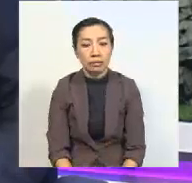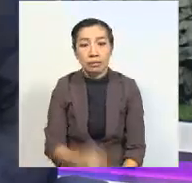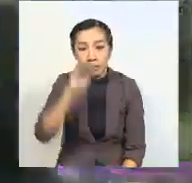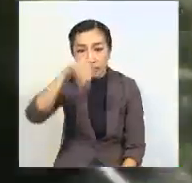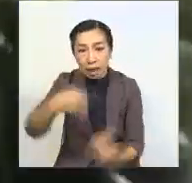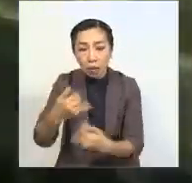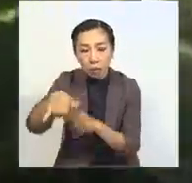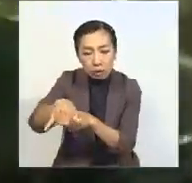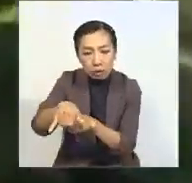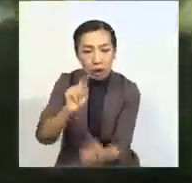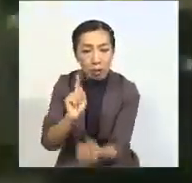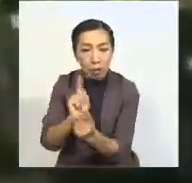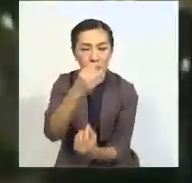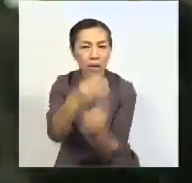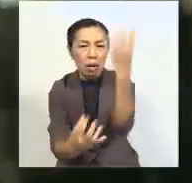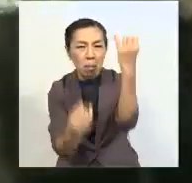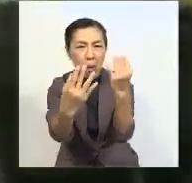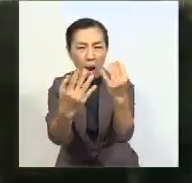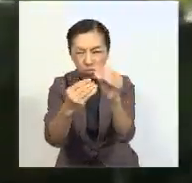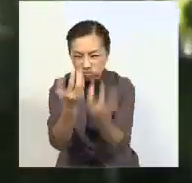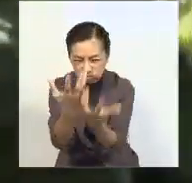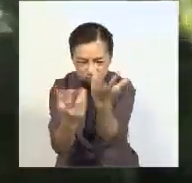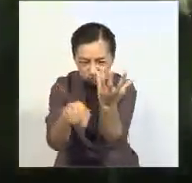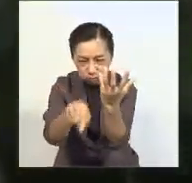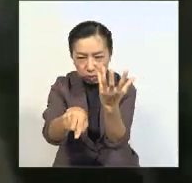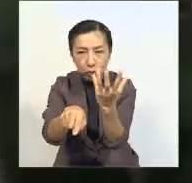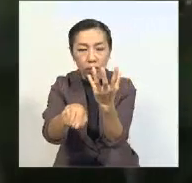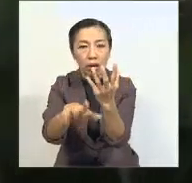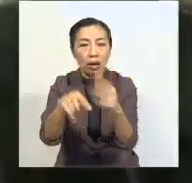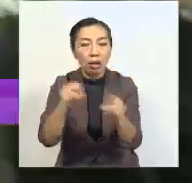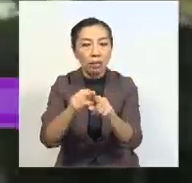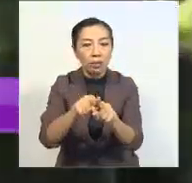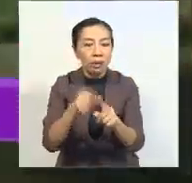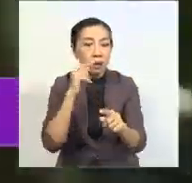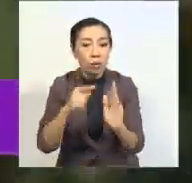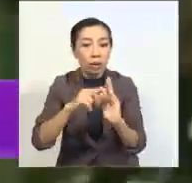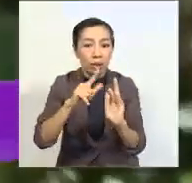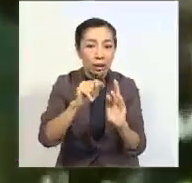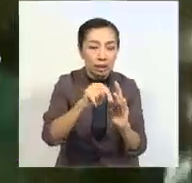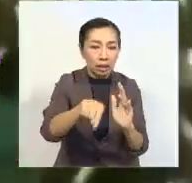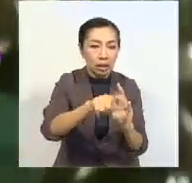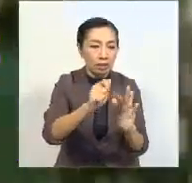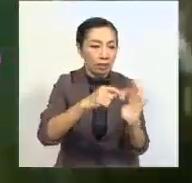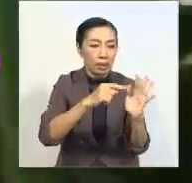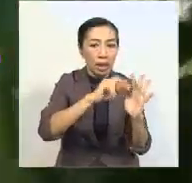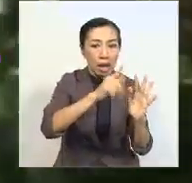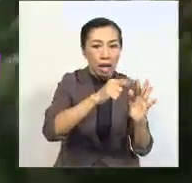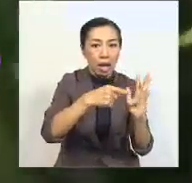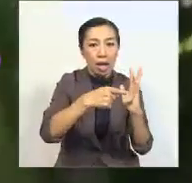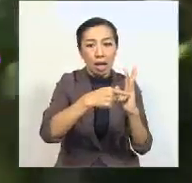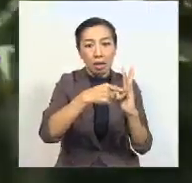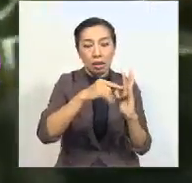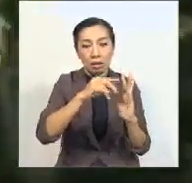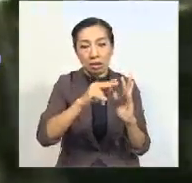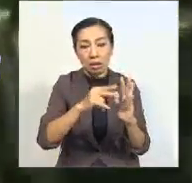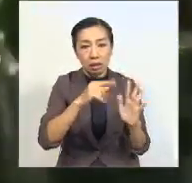ลูกช้างป่าตัวนี้นะครับถูกพบในป่ายางรกทึบนะครับเป็นเขตติดต่อระหว่างเขาอ่างลือในและเขาพริกนะครับที่ตำบลพลวงทองอำ